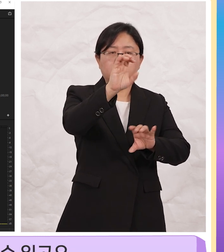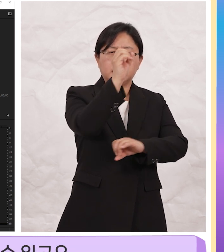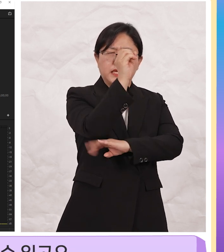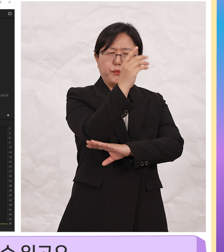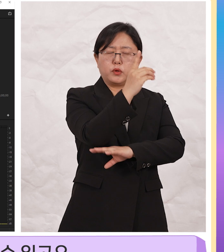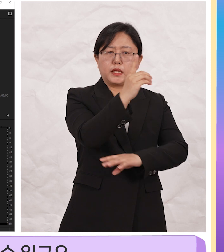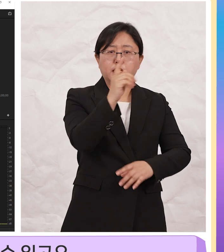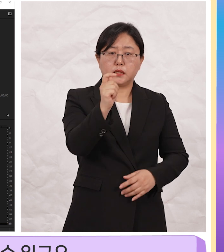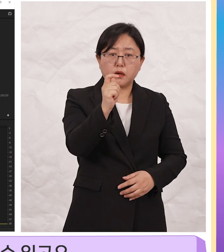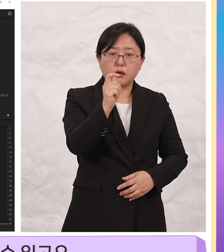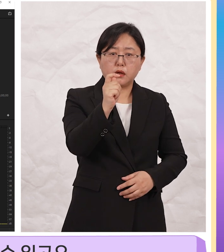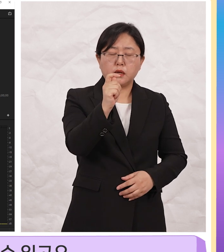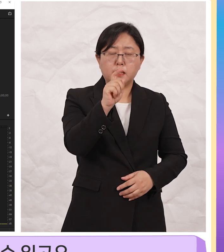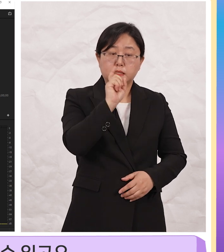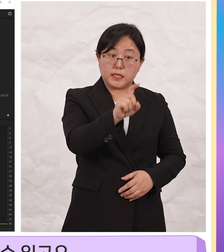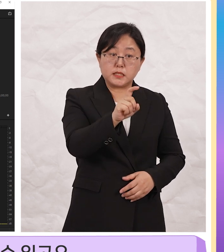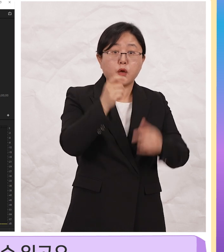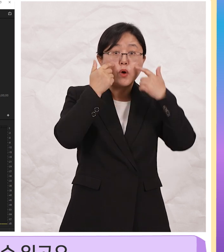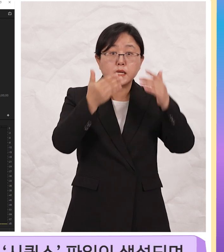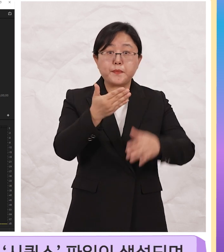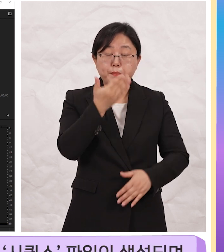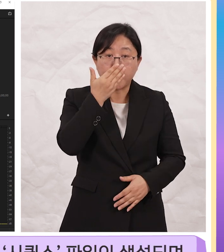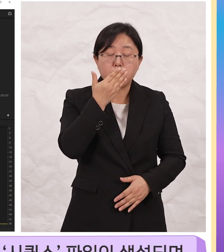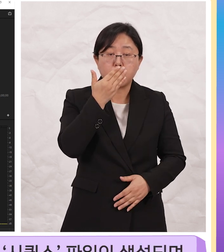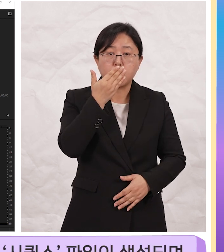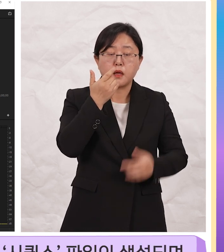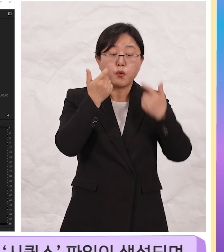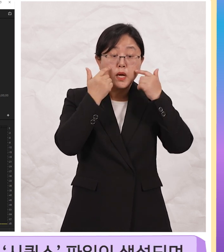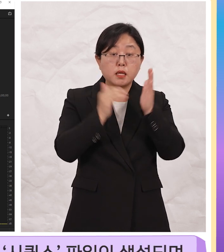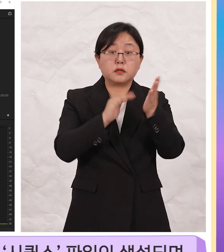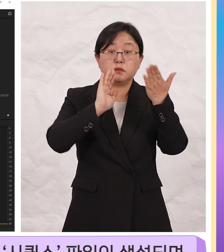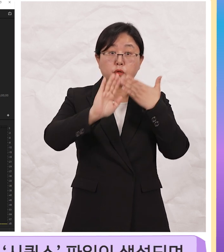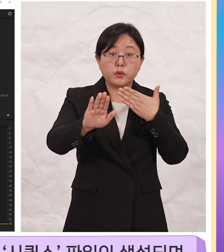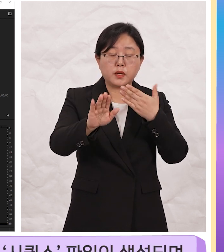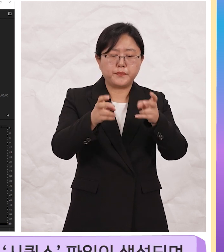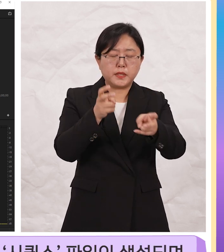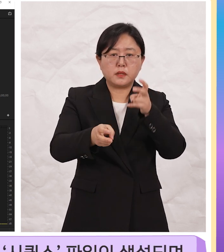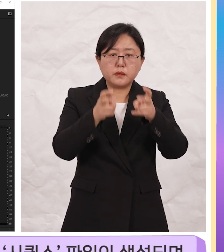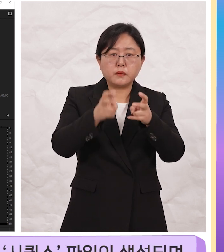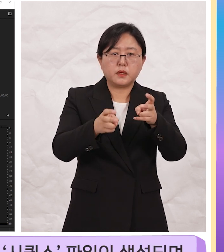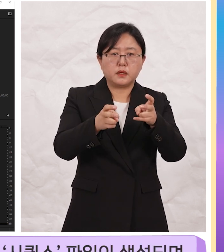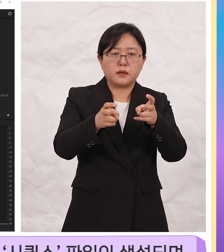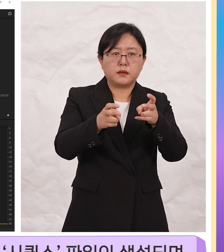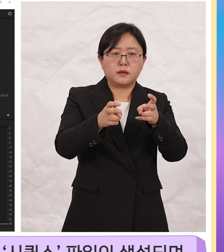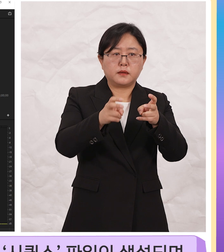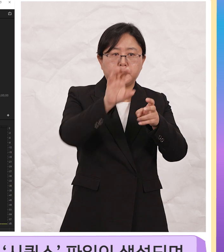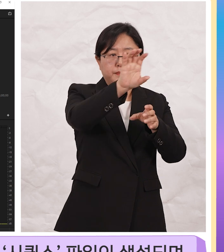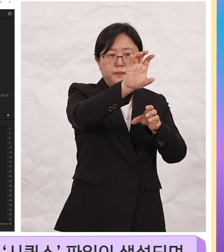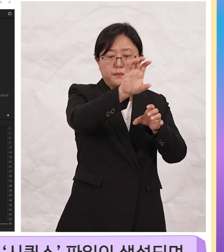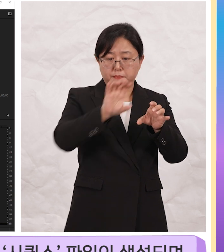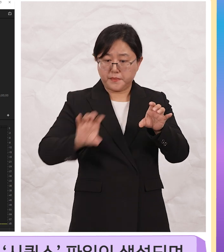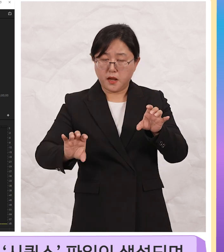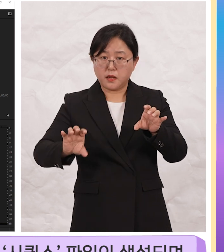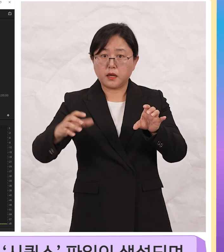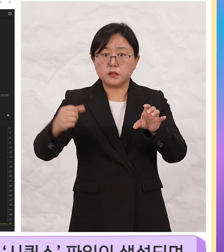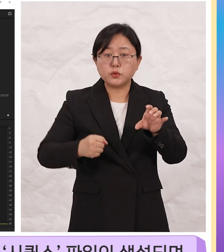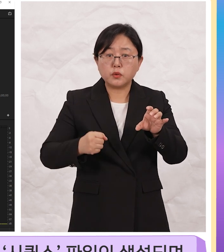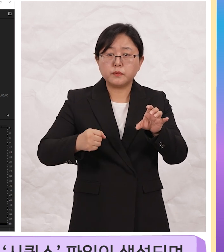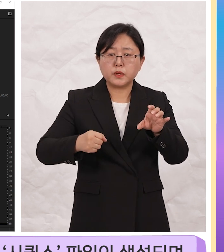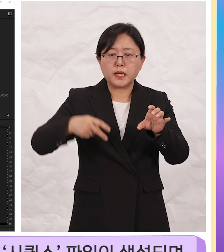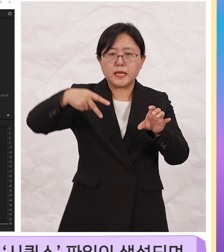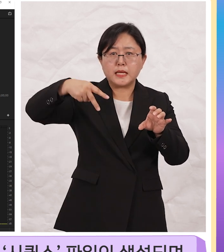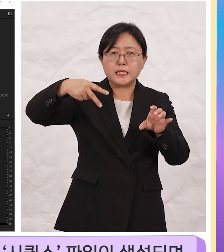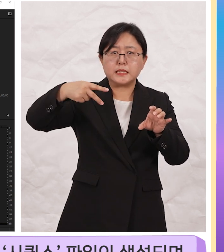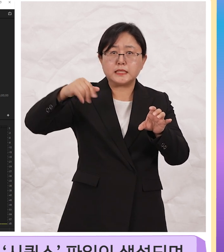소스 패널에서 재생하면서 확인할 수 있고요. 확인한 미디어 파일을 타임라인으로 불러오면